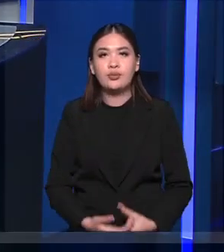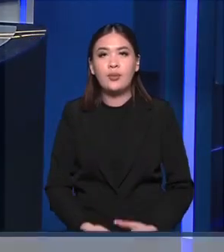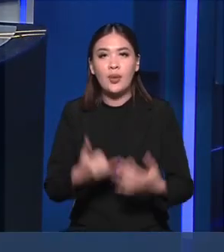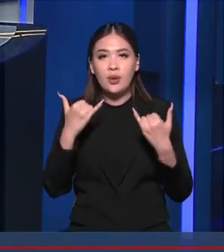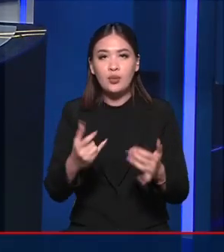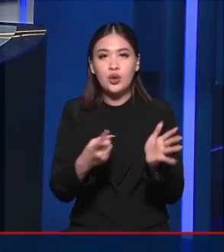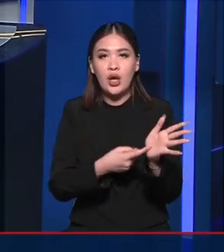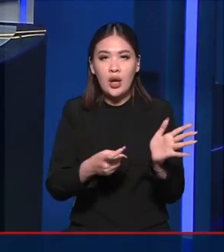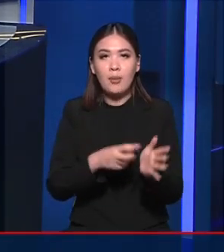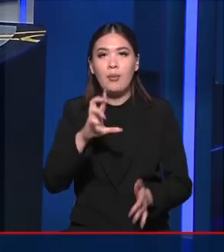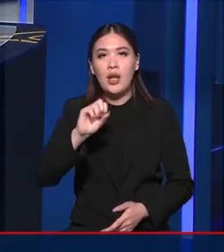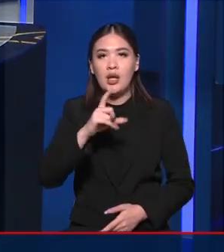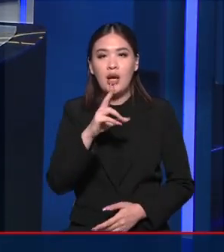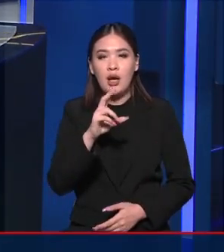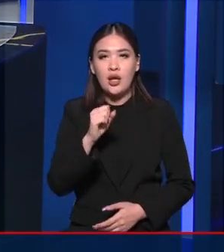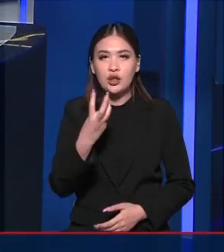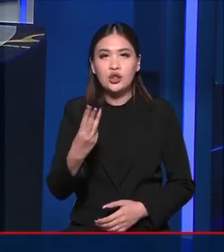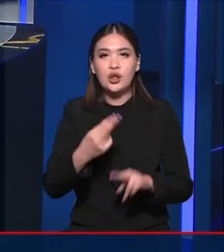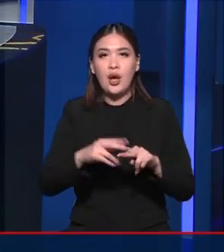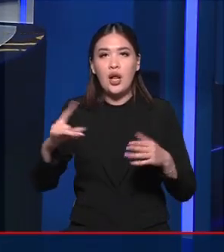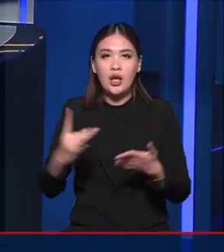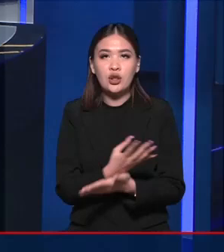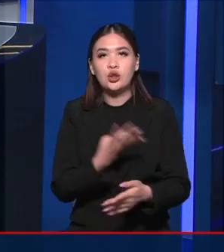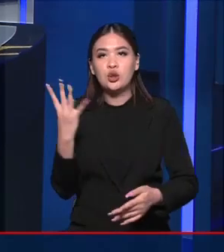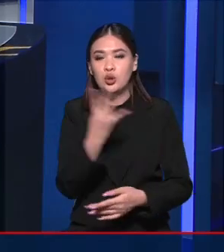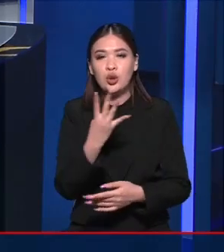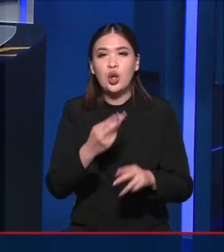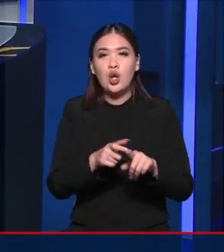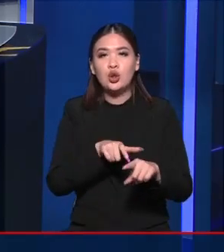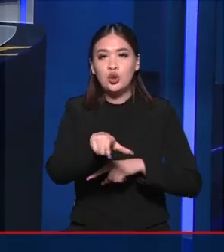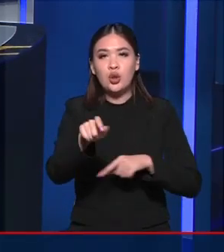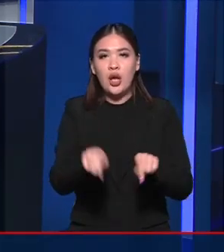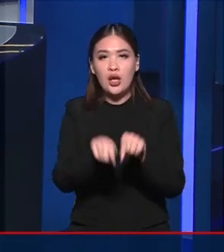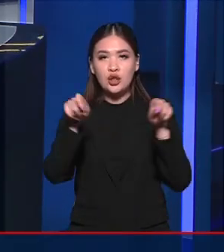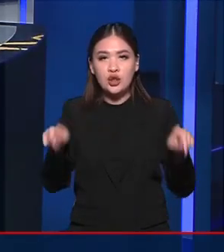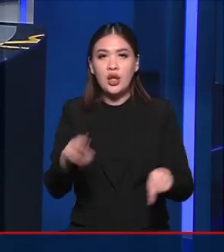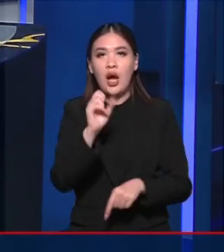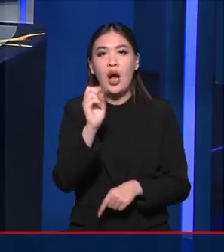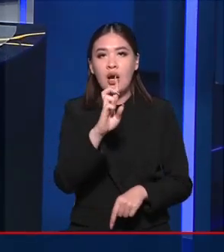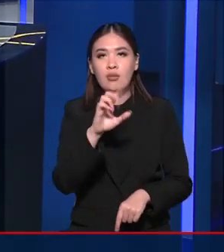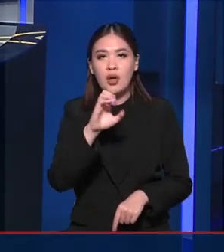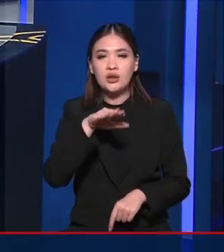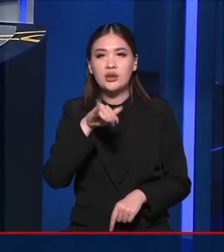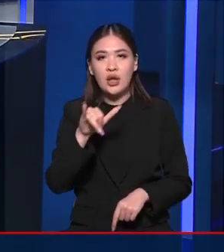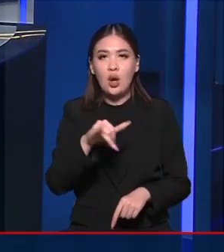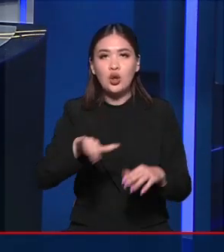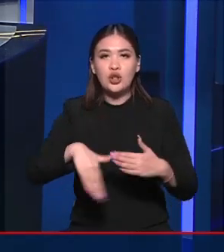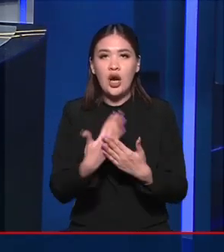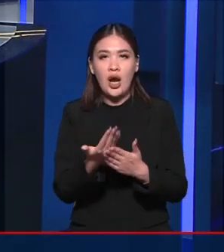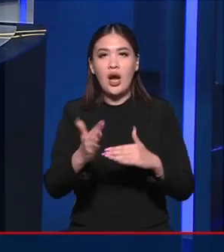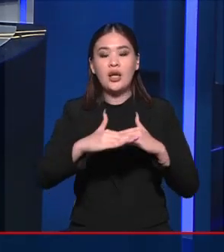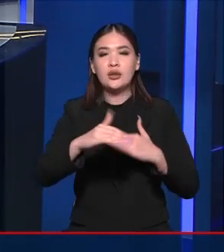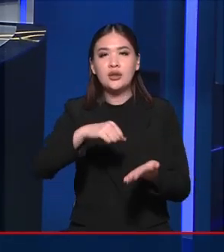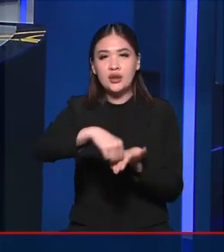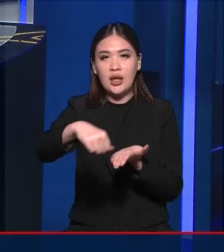Бүгін Қарағанды Балқаш күре жолының алғашқы 4 жолағы ашылды. Қарағанды қаласынан Ақпаста олына дейінгі аралыққа жаңа асфальт төселіп,